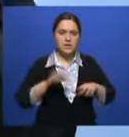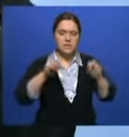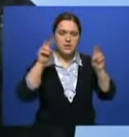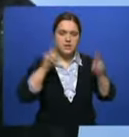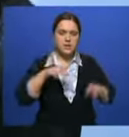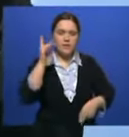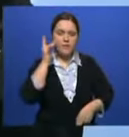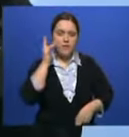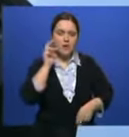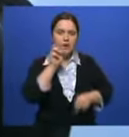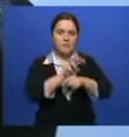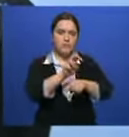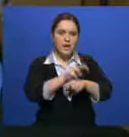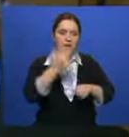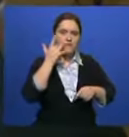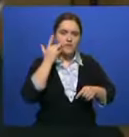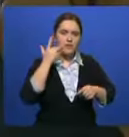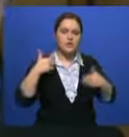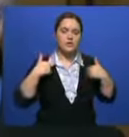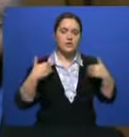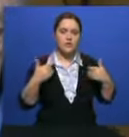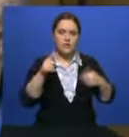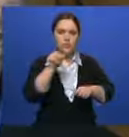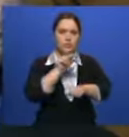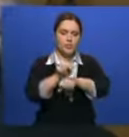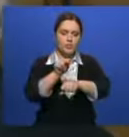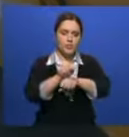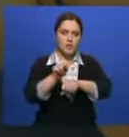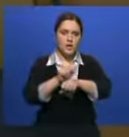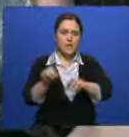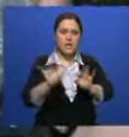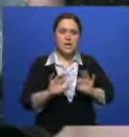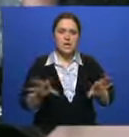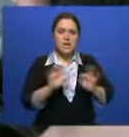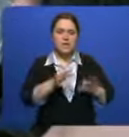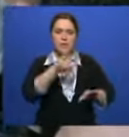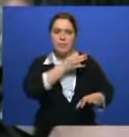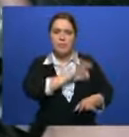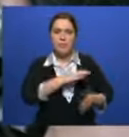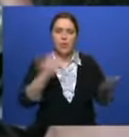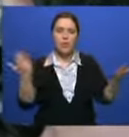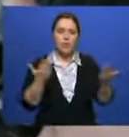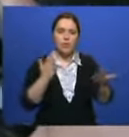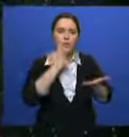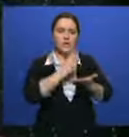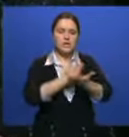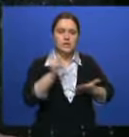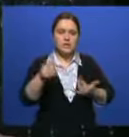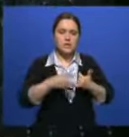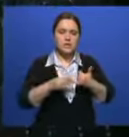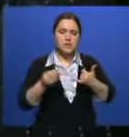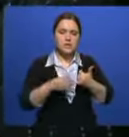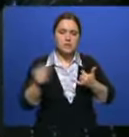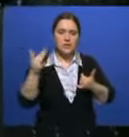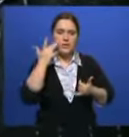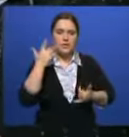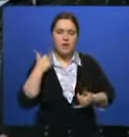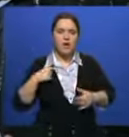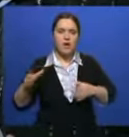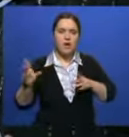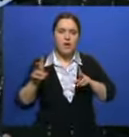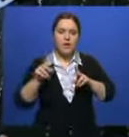приходят к Александру Архиповичу за советом. Ведь геолог о полезных ископаемых знает все. Себя же часто сравнивают с камнем